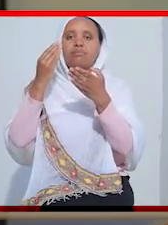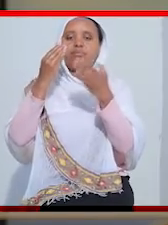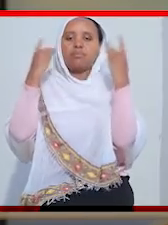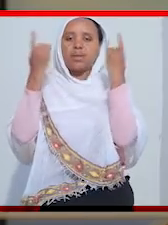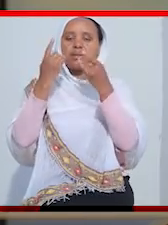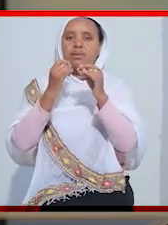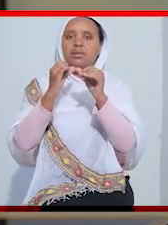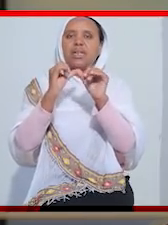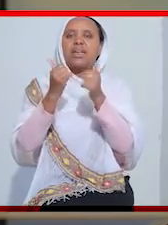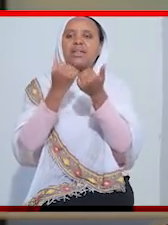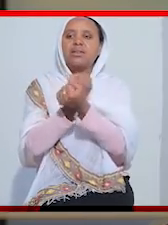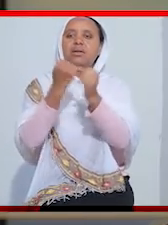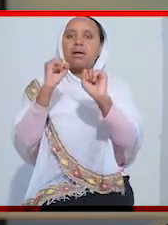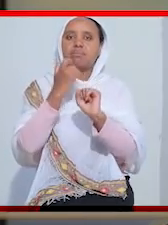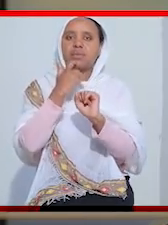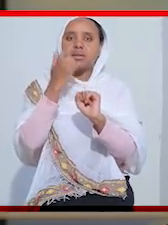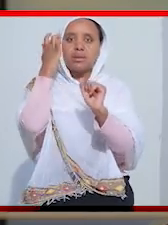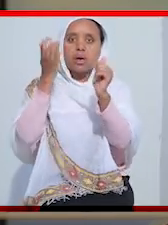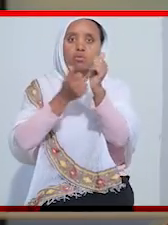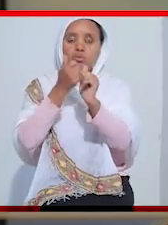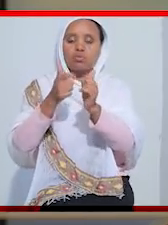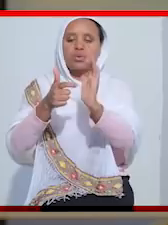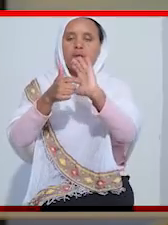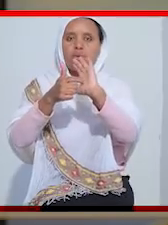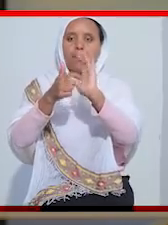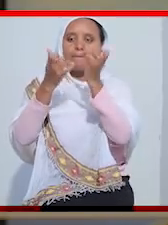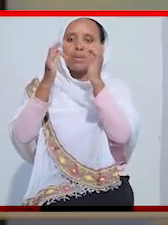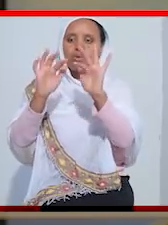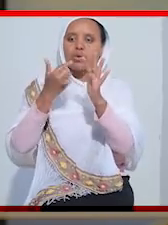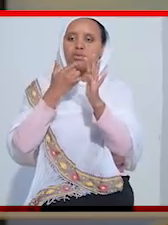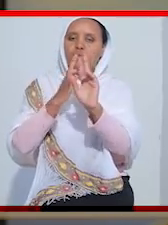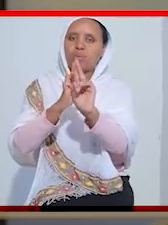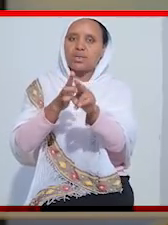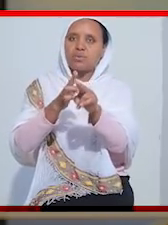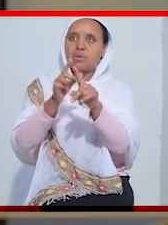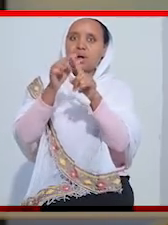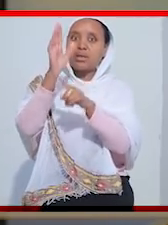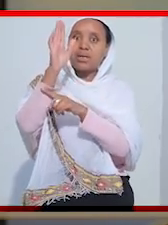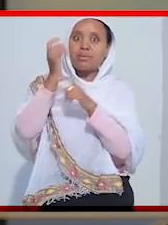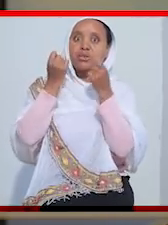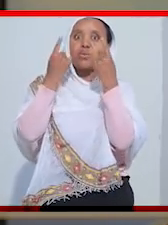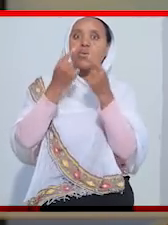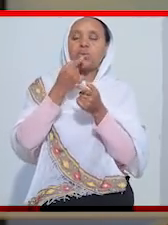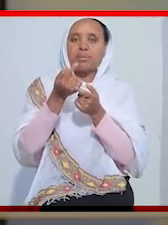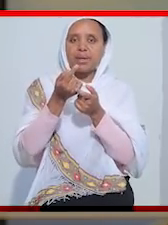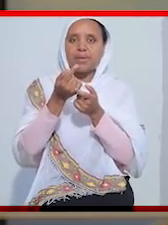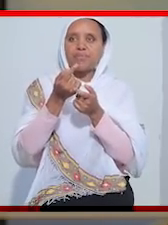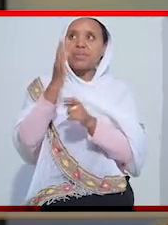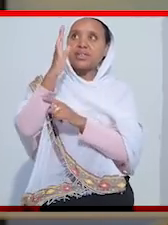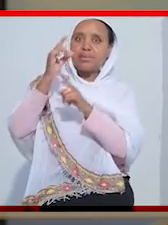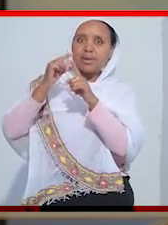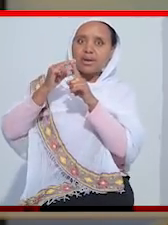ድኂንም ኃጢአት፣ ከኃጢአት እንዴት ልዳን የሚል ደቀ መዝሙሩ ይጠይቀዋል። መምህሩ እንዲህ ብሎ መለሰ፣ ቃለ እግዚአብሔር ትግሁ